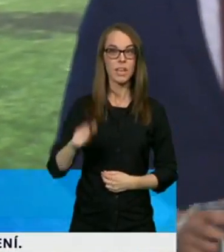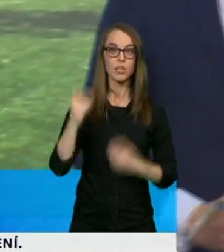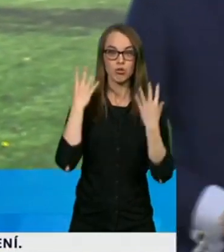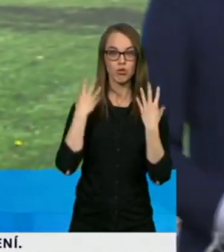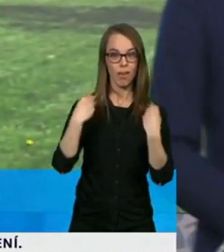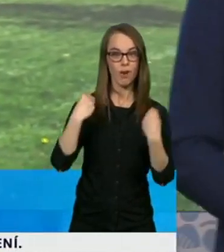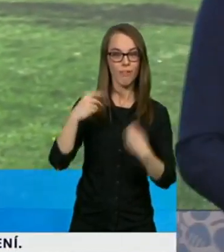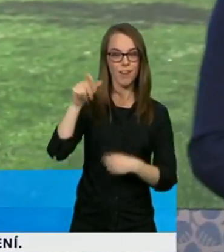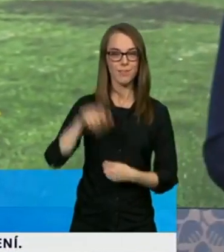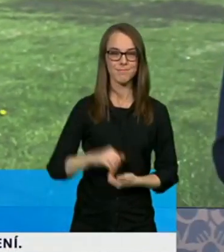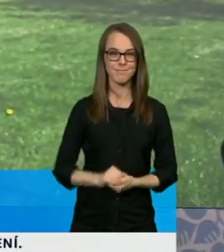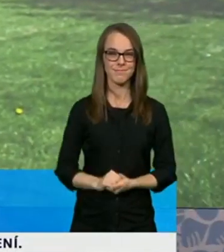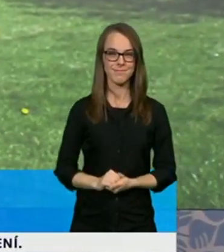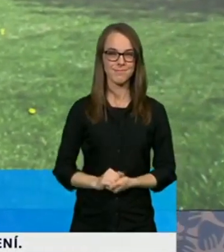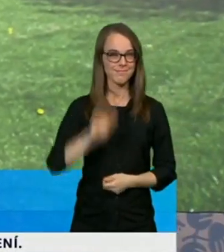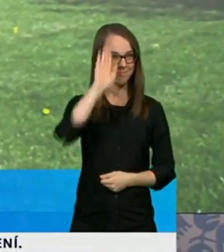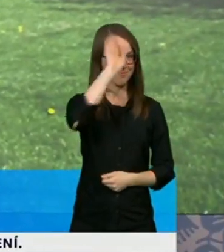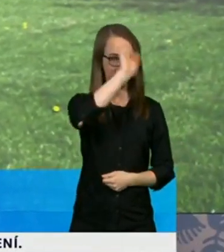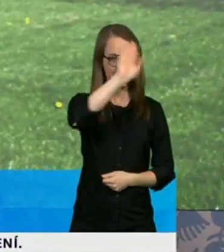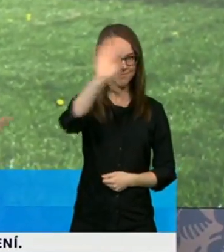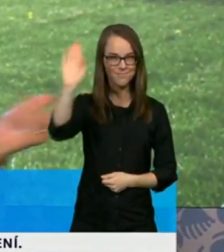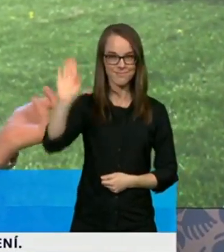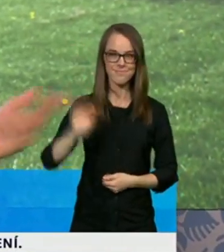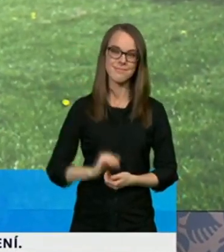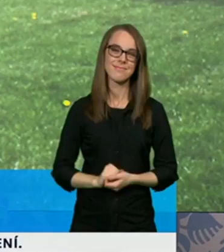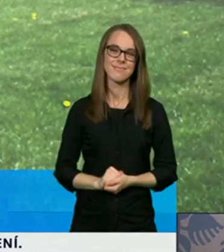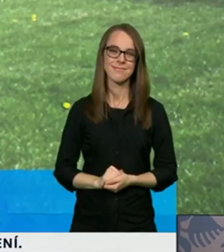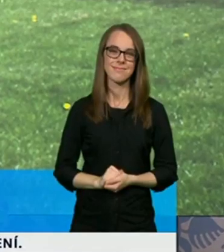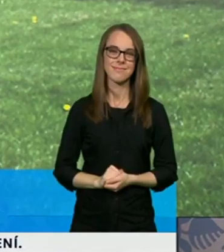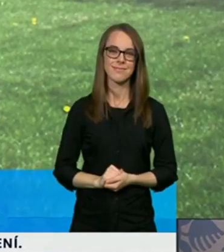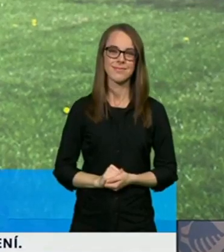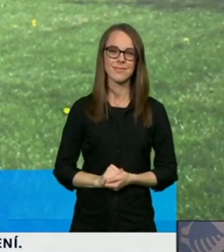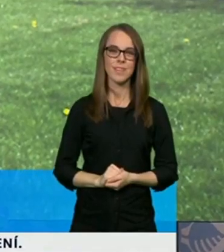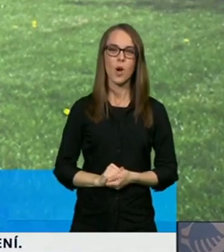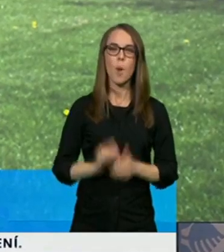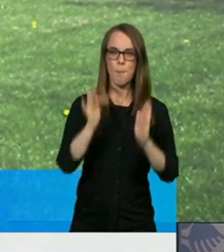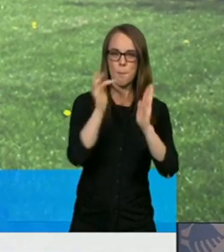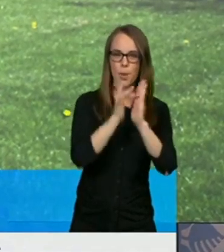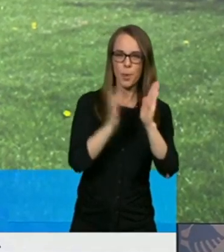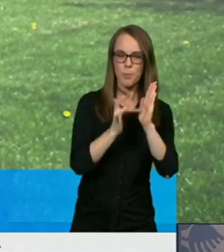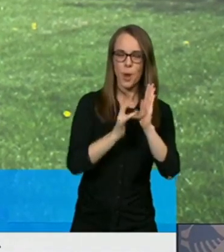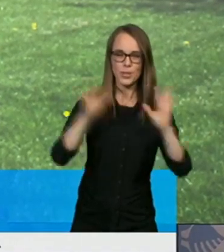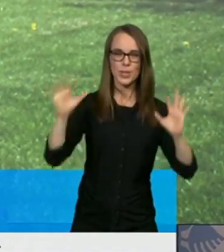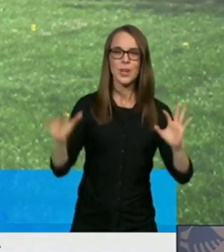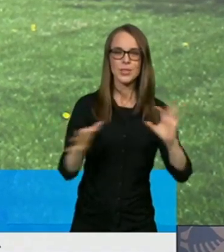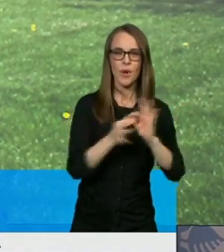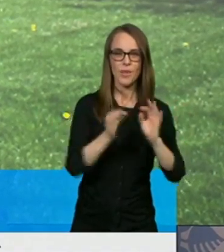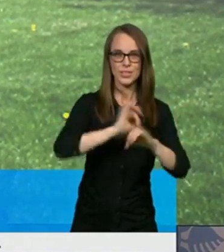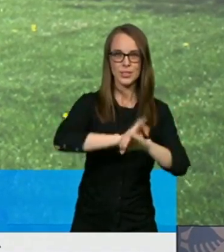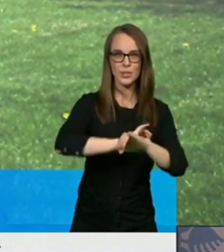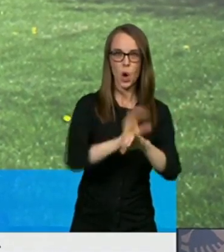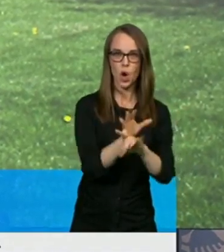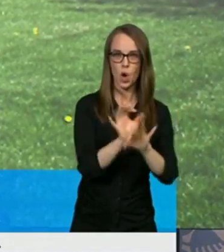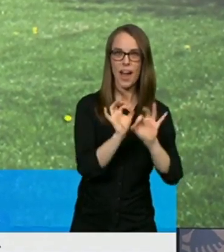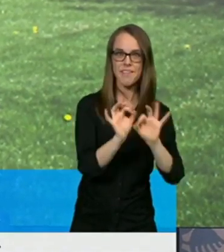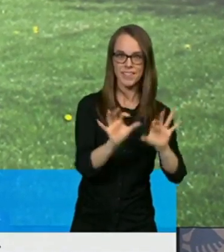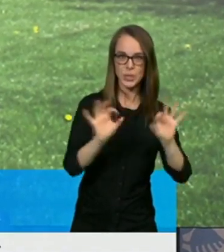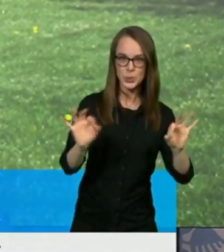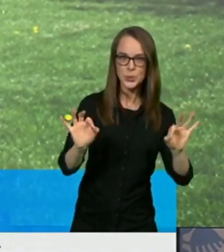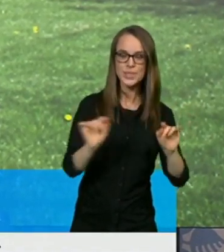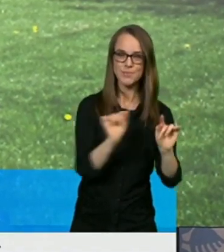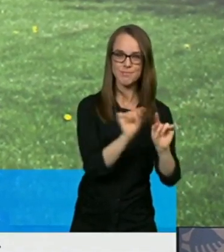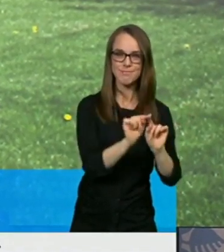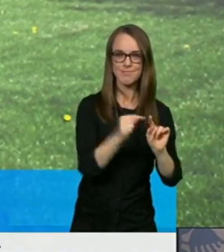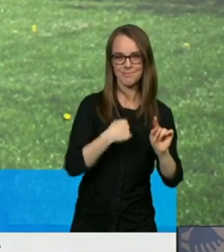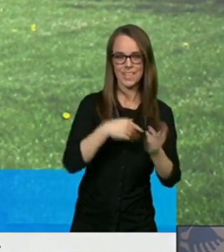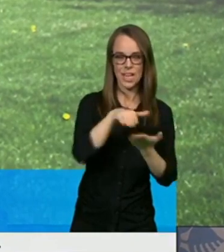Dobrý den, dámy a pánové. V takzvané covidové agendě, říkal můj kolega, jsem dnes